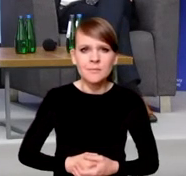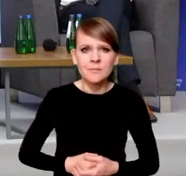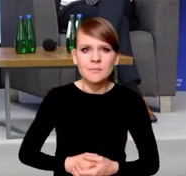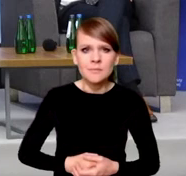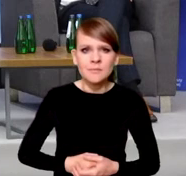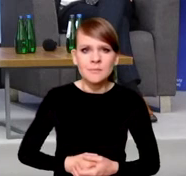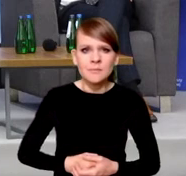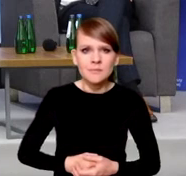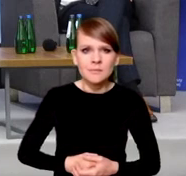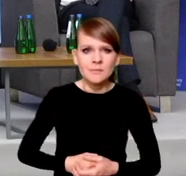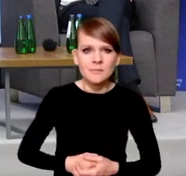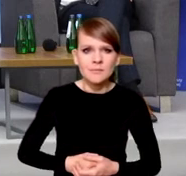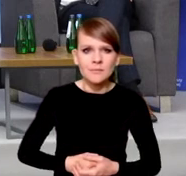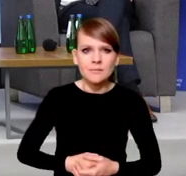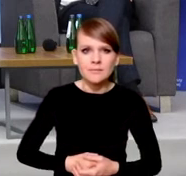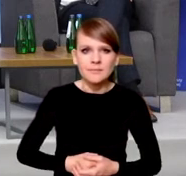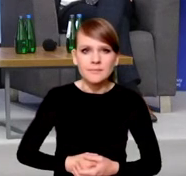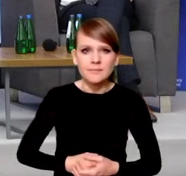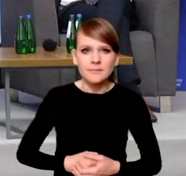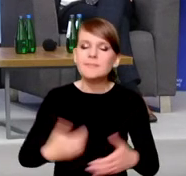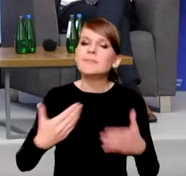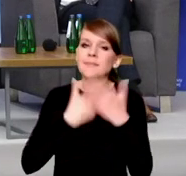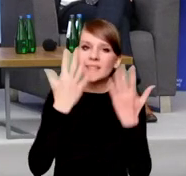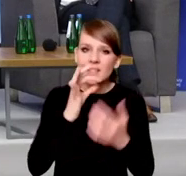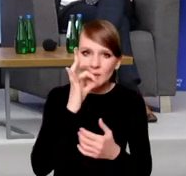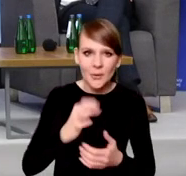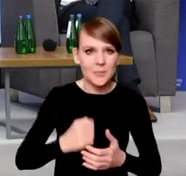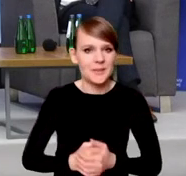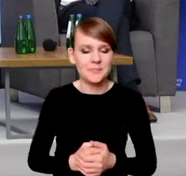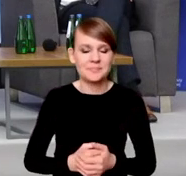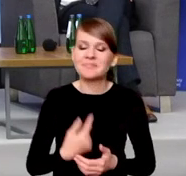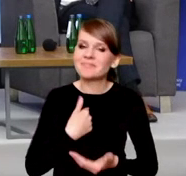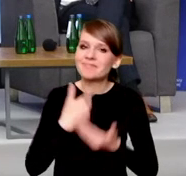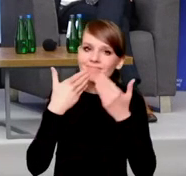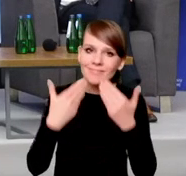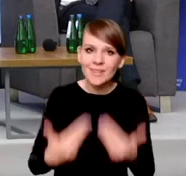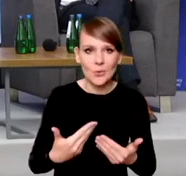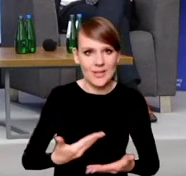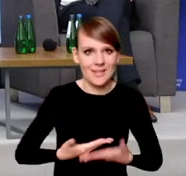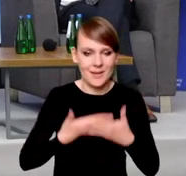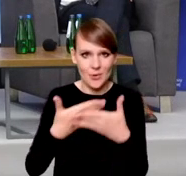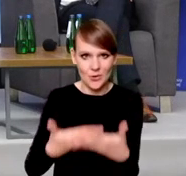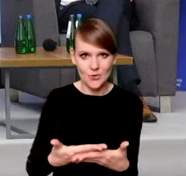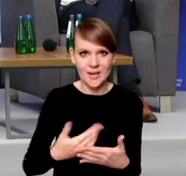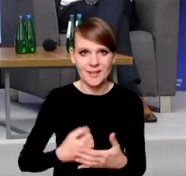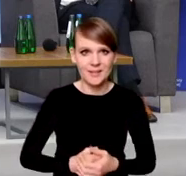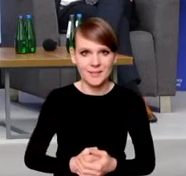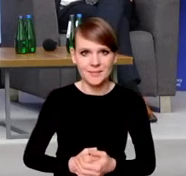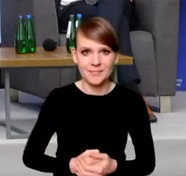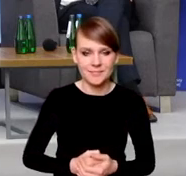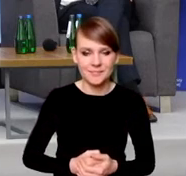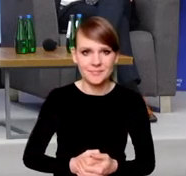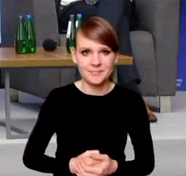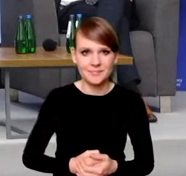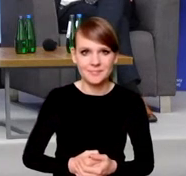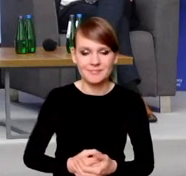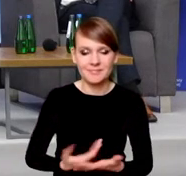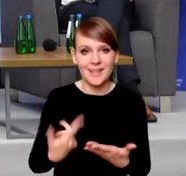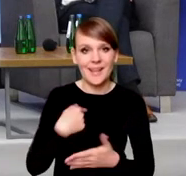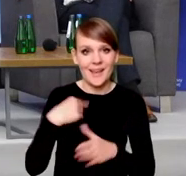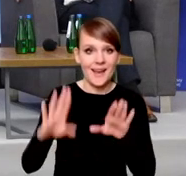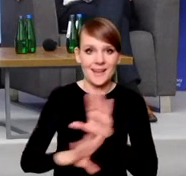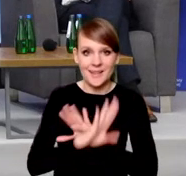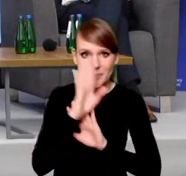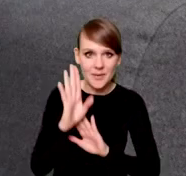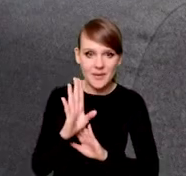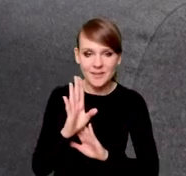Tak. Dzień dobry Państwu. Przede wszystkim chciałam bardzo podziękować za zaproszenie. No i sam fakt, że reprezentuję,